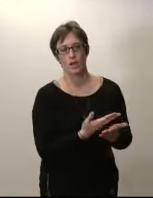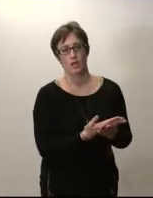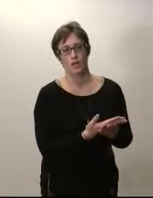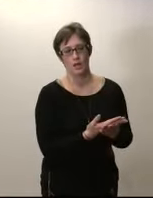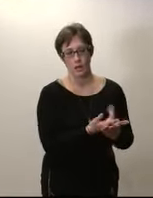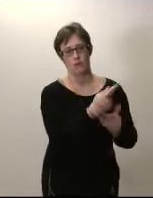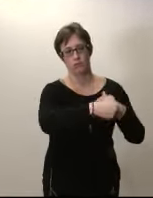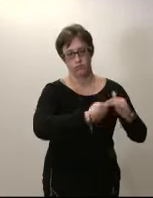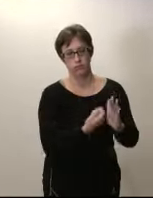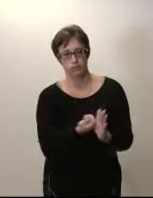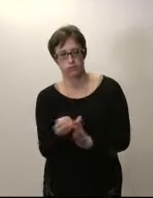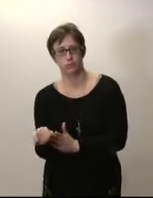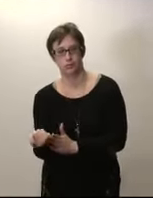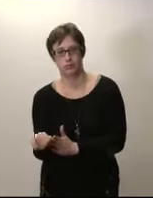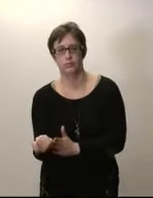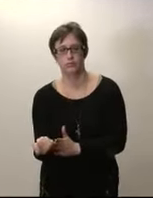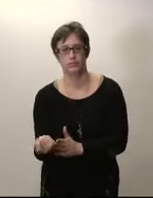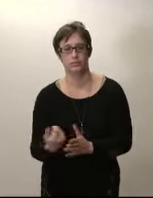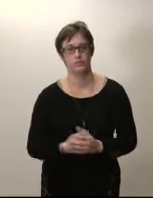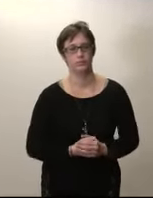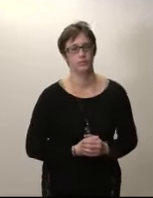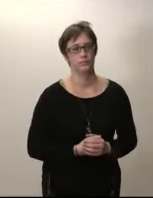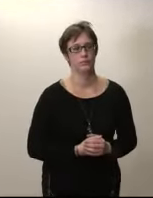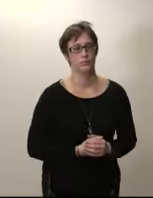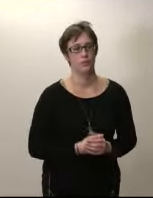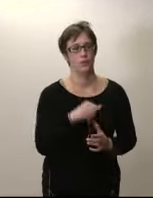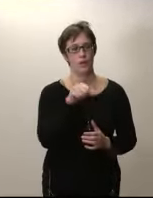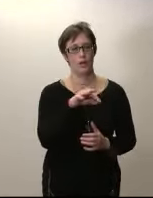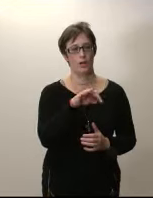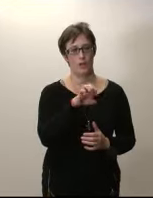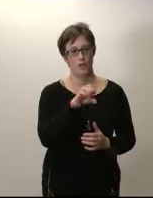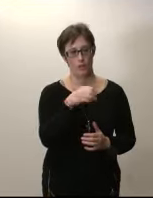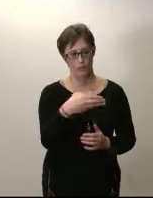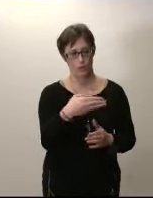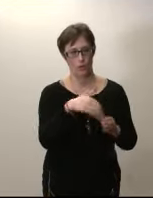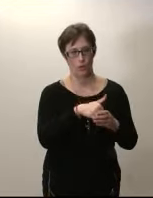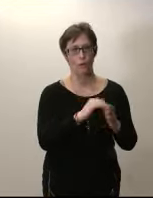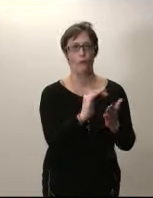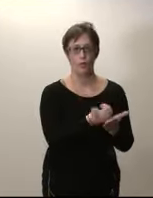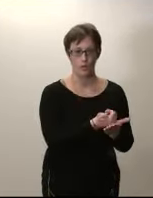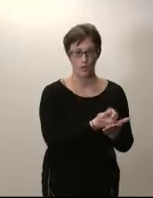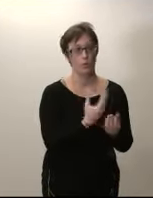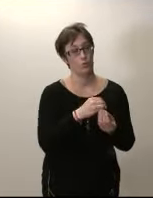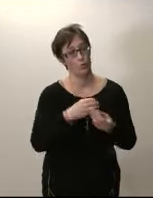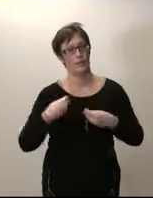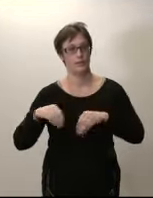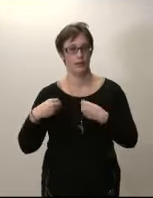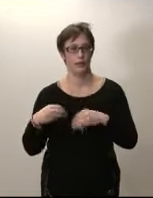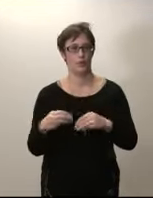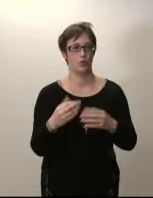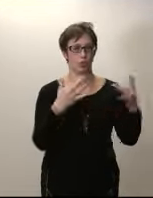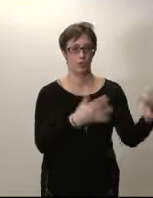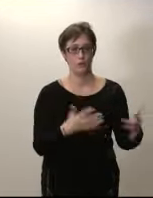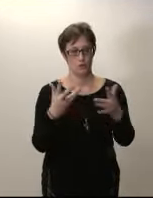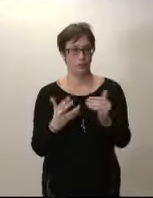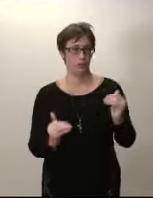à la communauté d'aglo. Donc on trouve la TEOM dans les recettes et dans les dépenses, moyennant quoi les chiffres sont